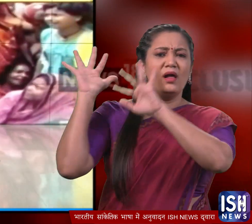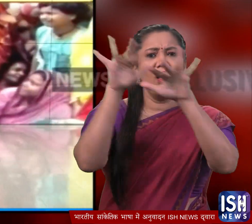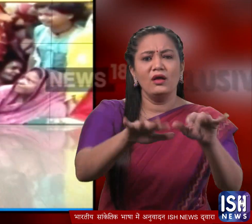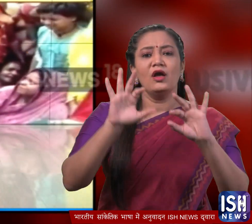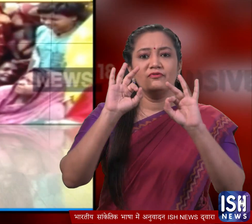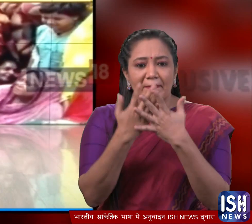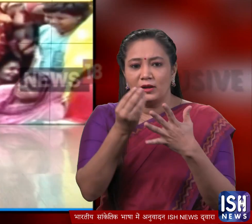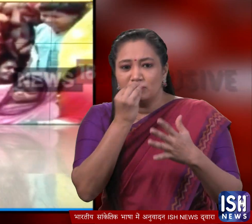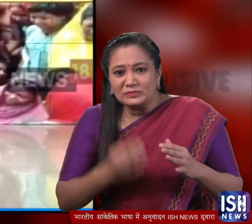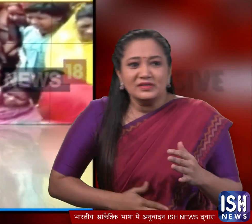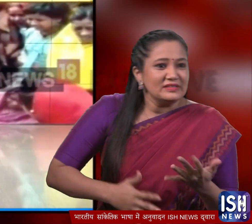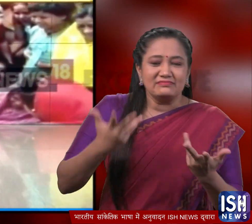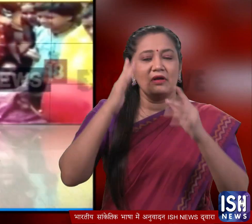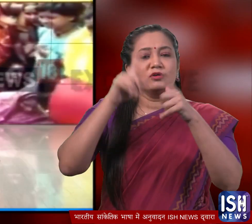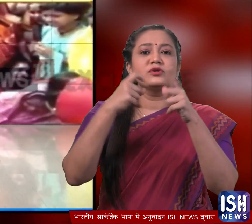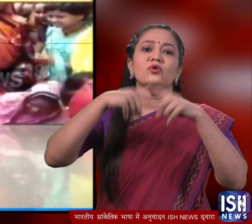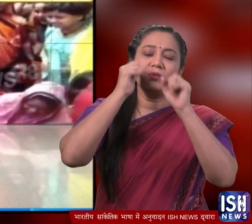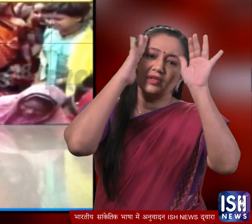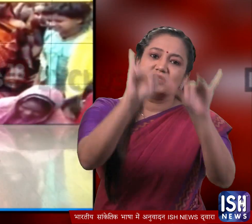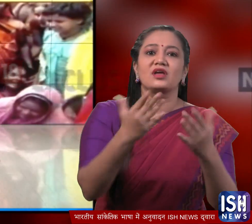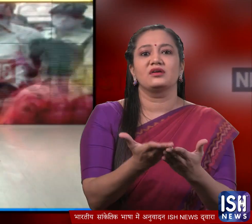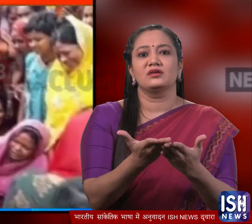है जो परिवार पालने के लिए जम्मू कश्मीर में रह रहे हैं।